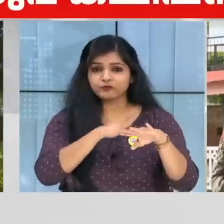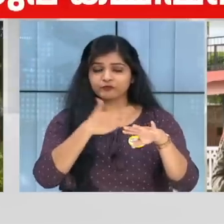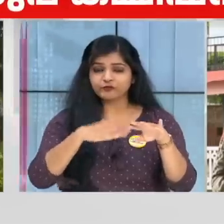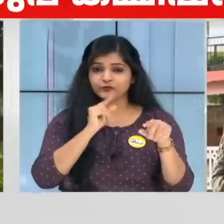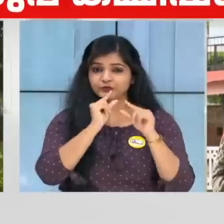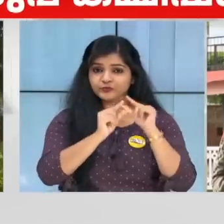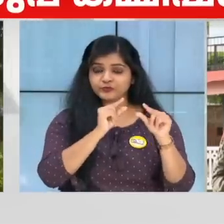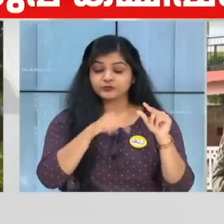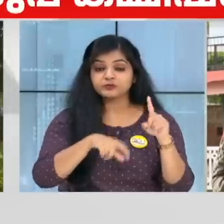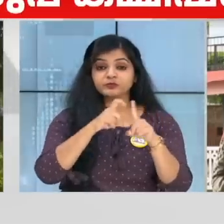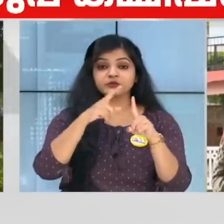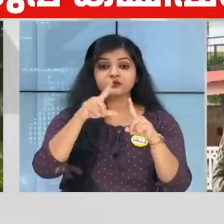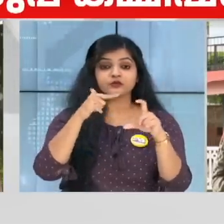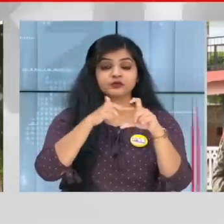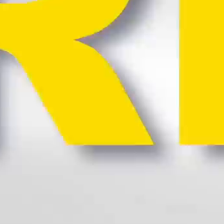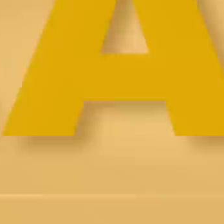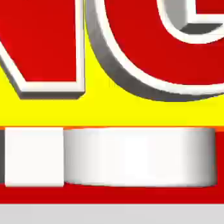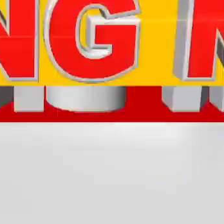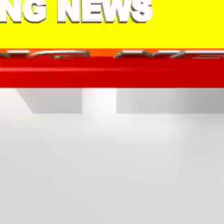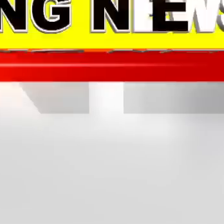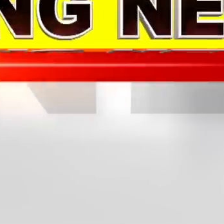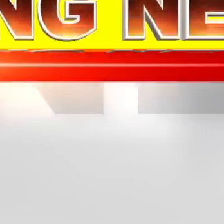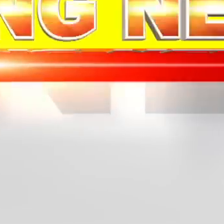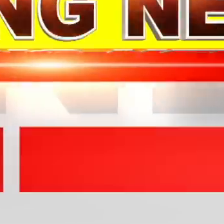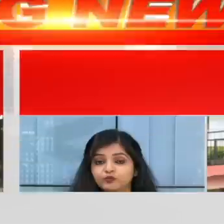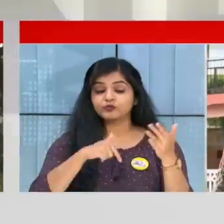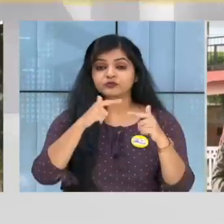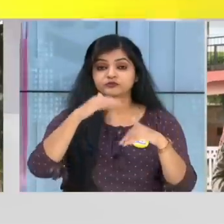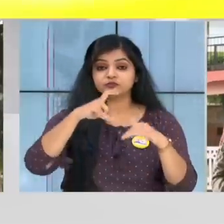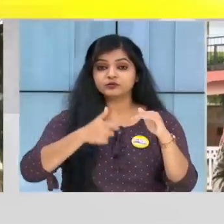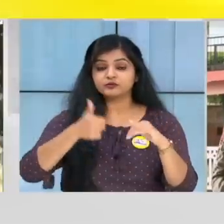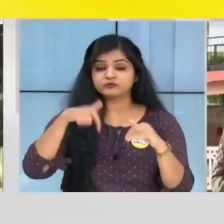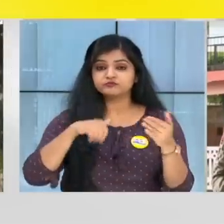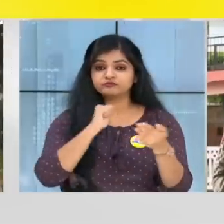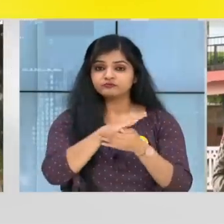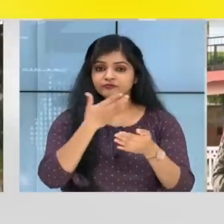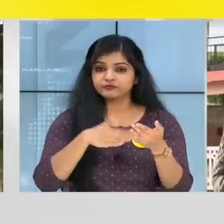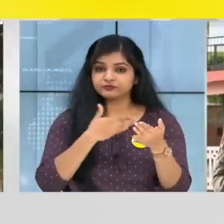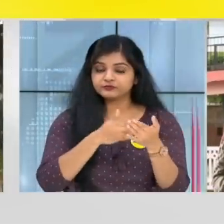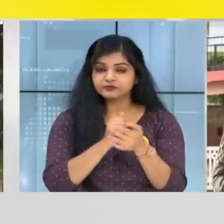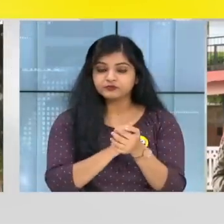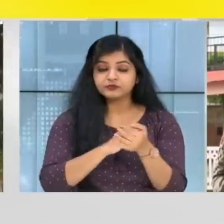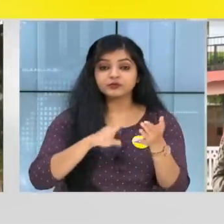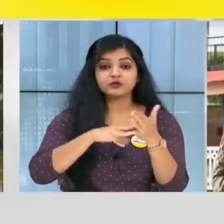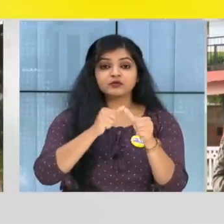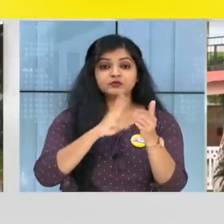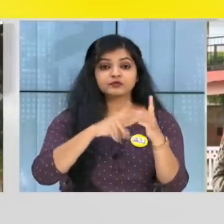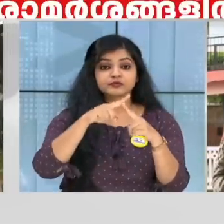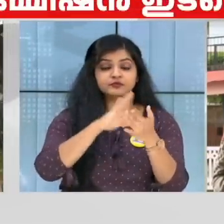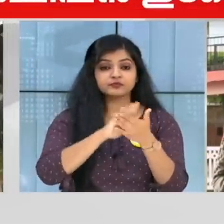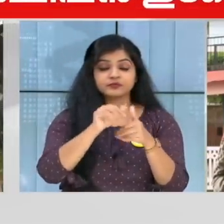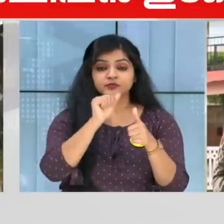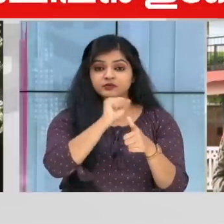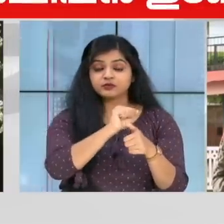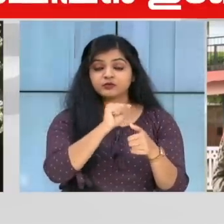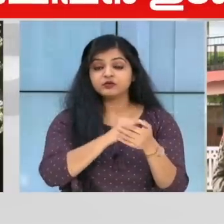പരാമർശത്തിലാണ് ദിലീപ് ഘോഷിനെതിരെ കാരണം കാണിക്കൽ നോട്ടീസ് കേന്ദ്ര തെരഞ്ഞെടുപ്പ് കമ്മീഷൻ അയച്ചിരിക്കുന്നത്. മമതാ ബാനർജിയുടെ അല്ലെങ്കിൽ